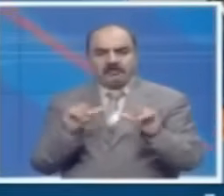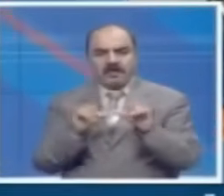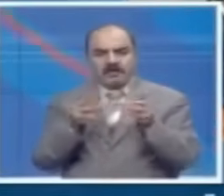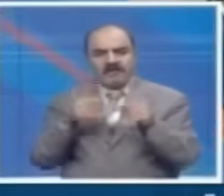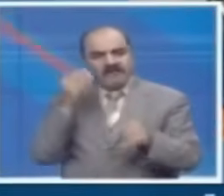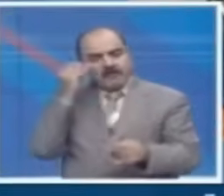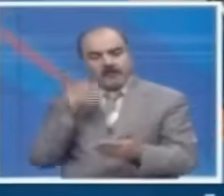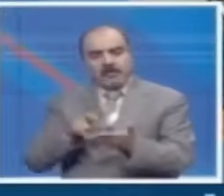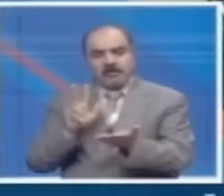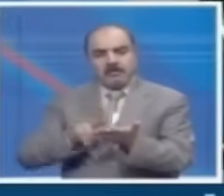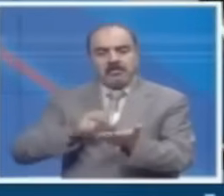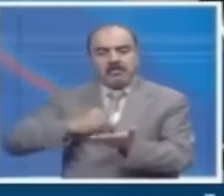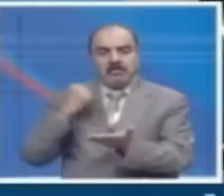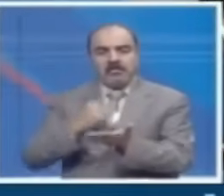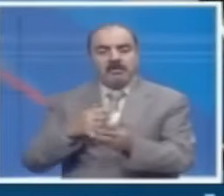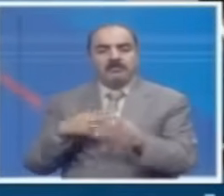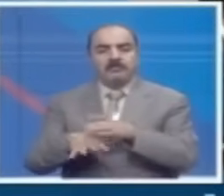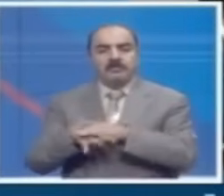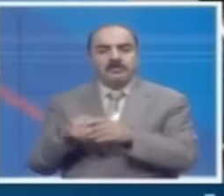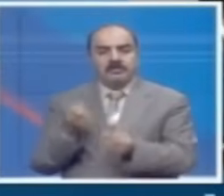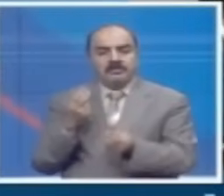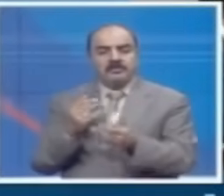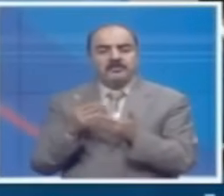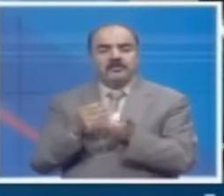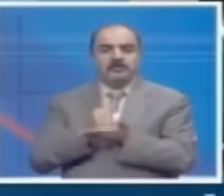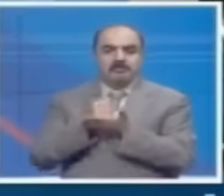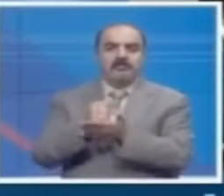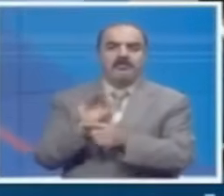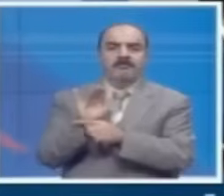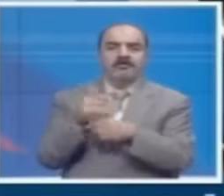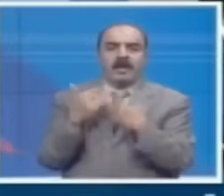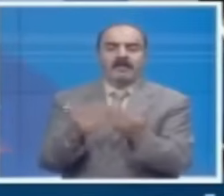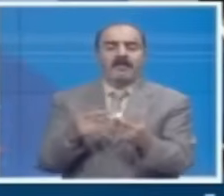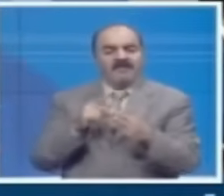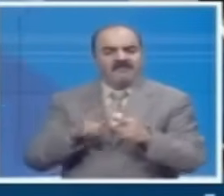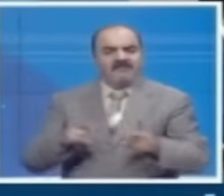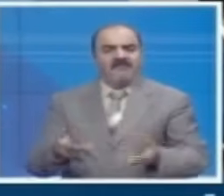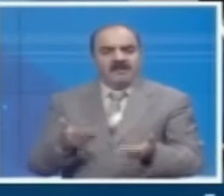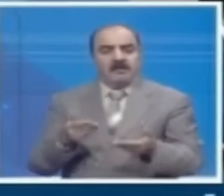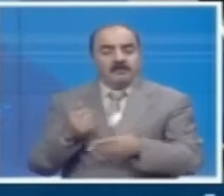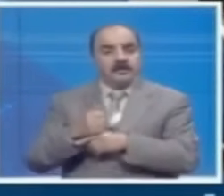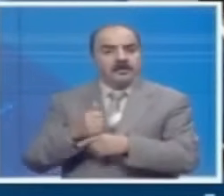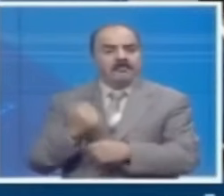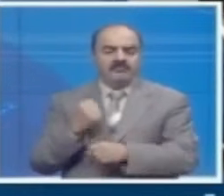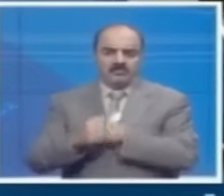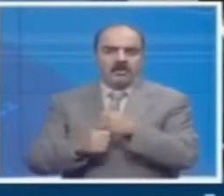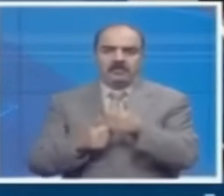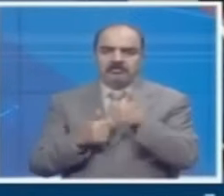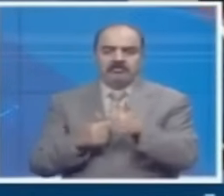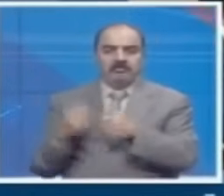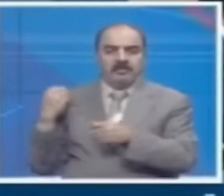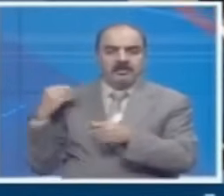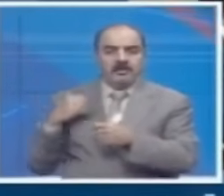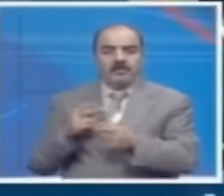على التصاريح والموافقات على المشروعات والمنح، تأكيدا لمساهمات المجتمع المدني الفعالة في خدمة